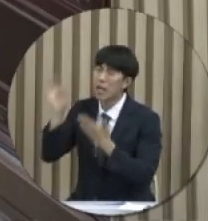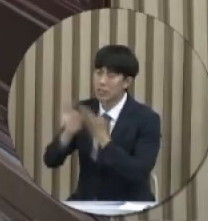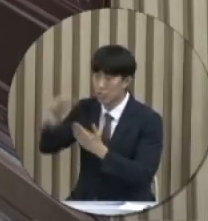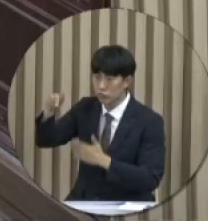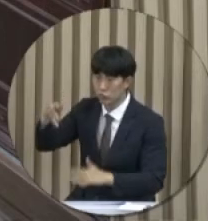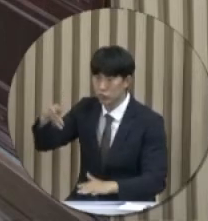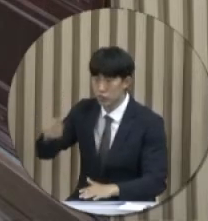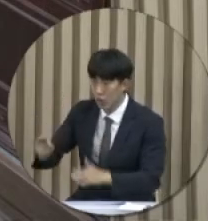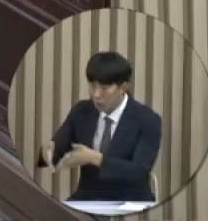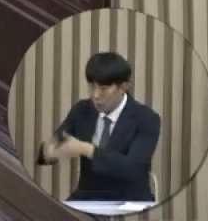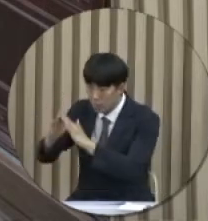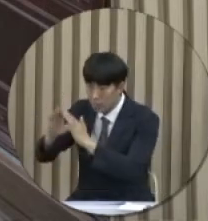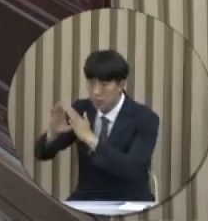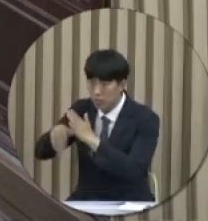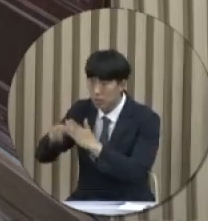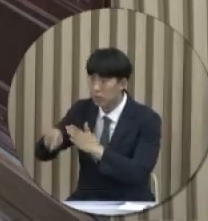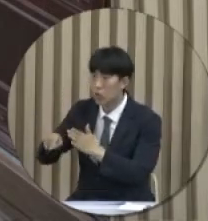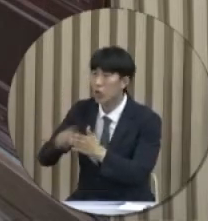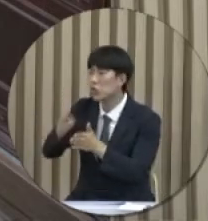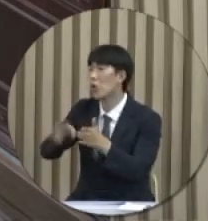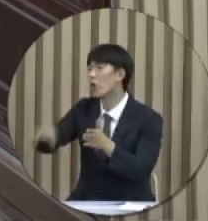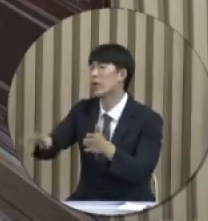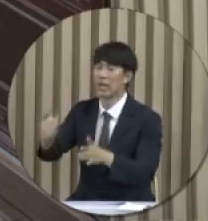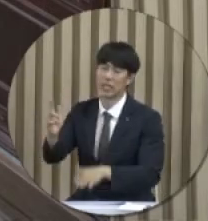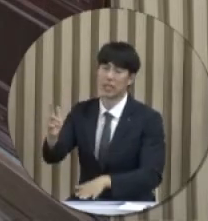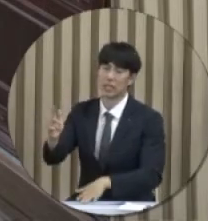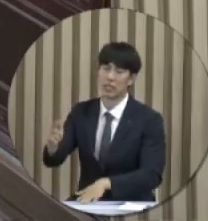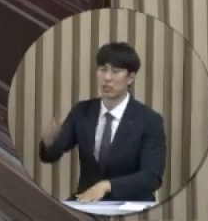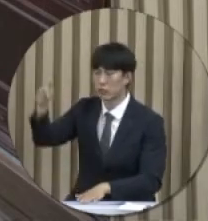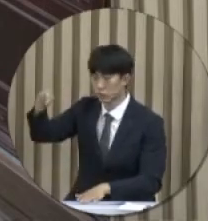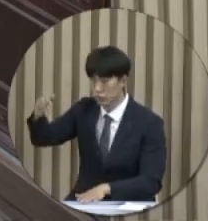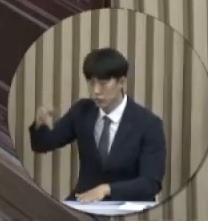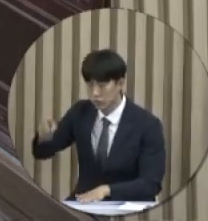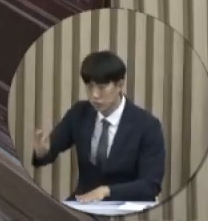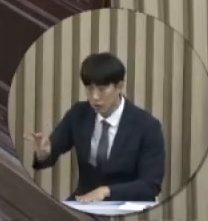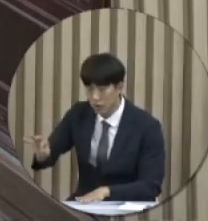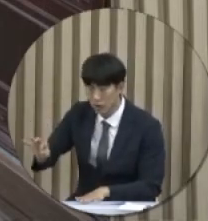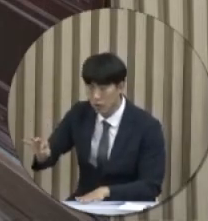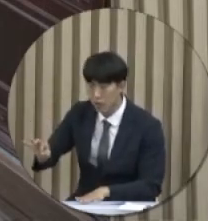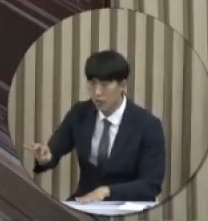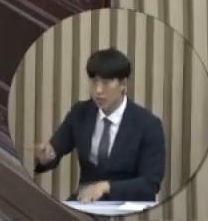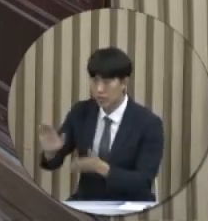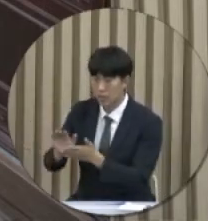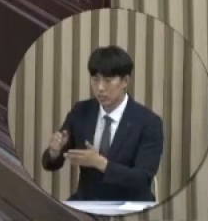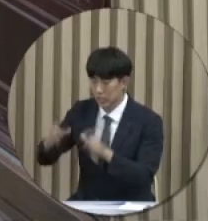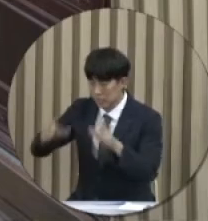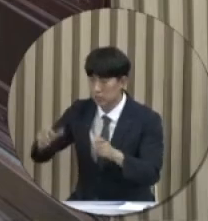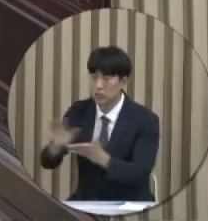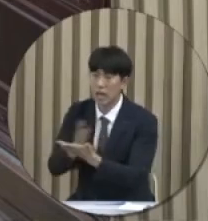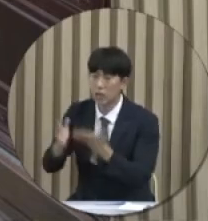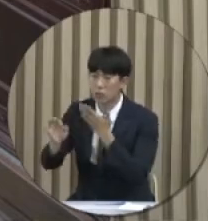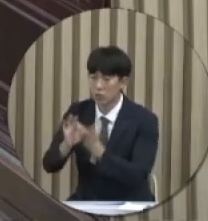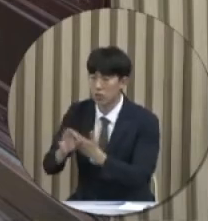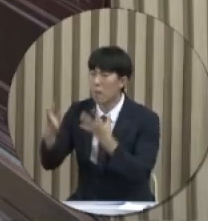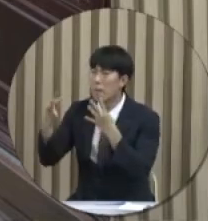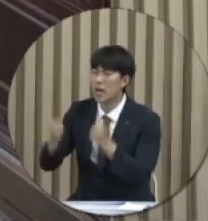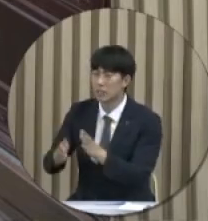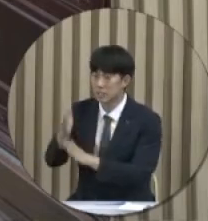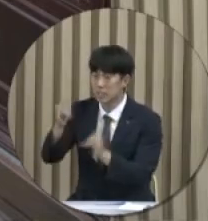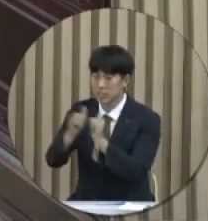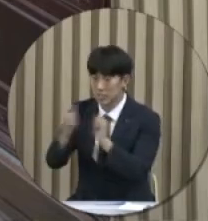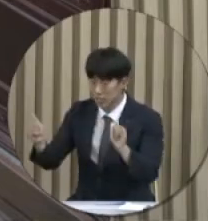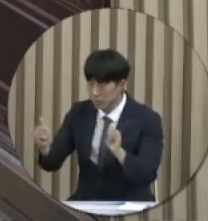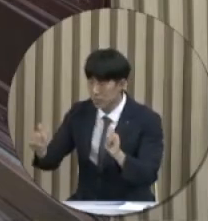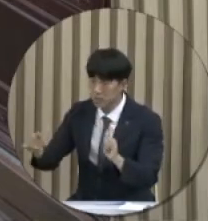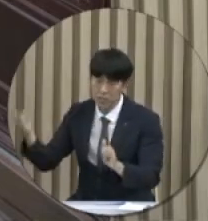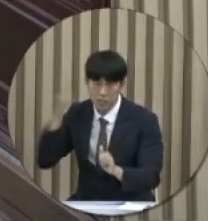때 구청이 역이라는 건 아니었습니다. 그러니까 구청이 번역이 나눠진다면 그건 수많은 시민들의 의견을 듣고